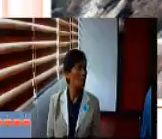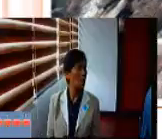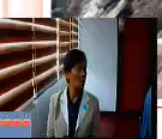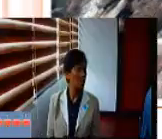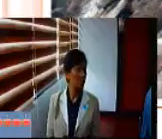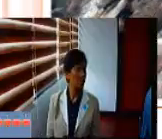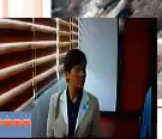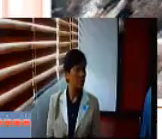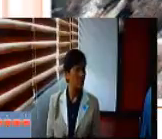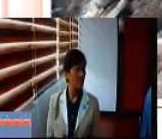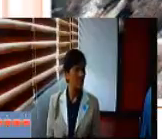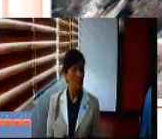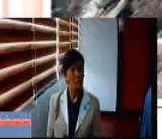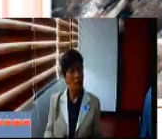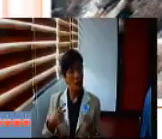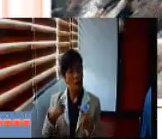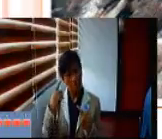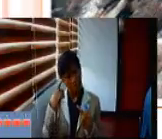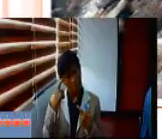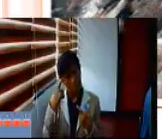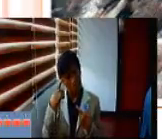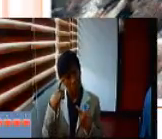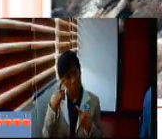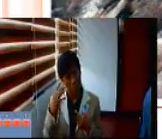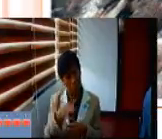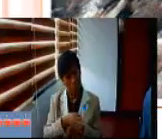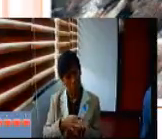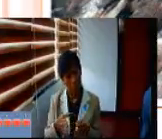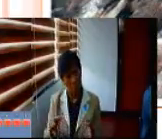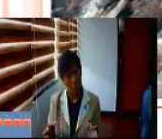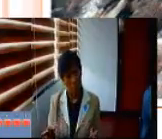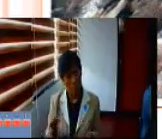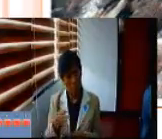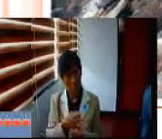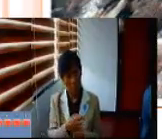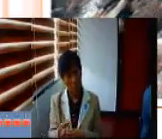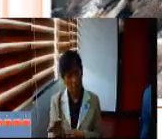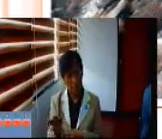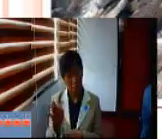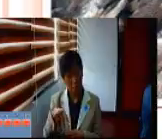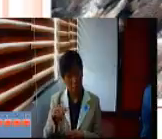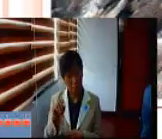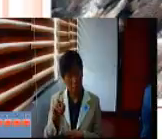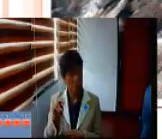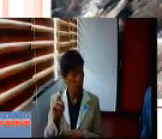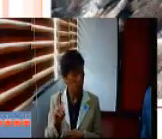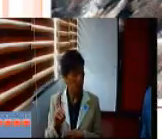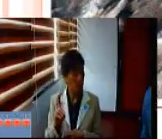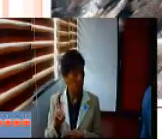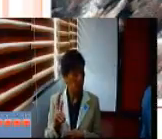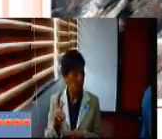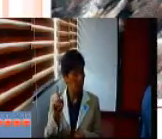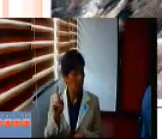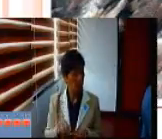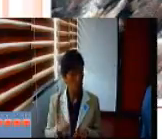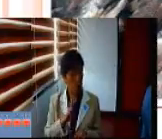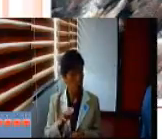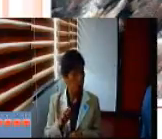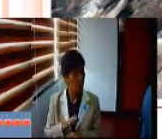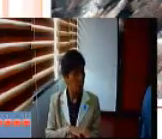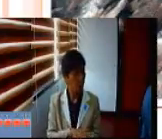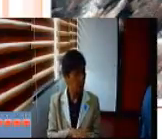may thinking po na yung mga fish pond na mga nasa isda, yung mga isda na nasa fish pond hindi daw po maapektuhan. It's because they will just